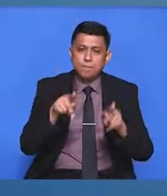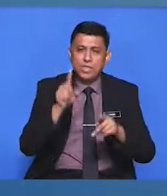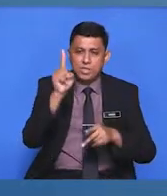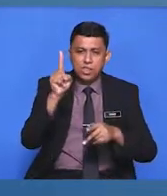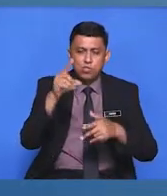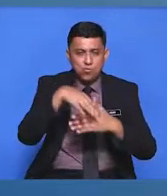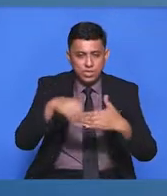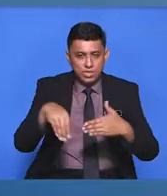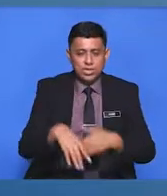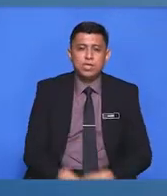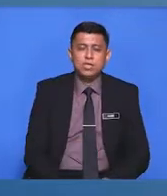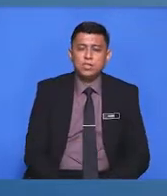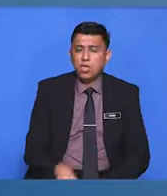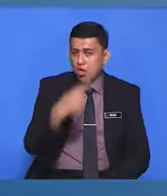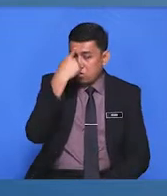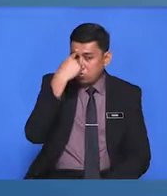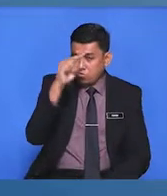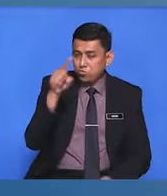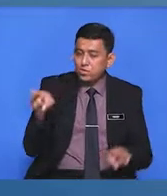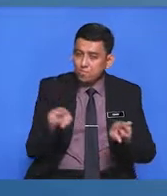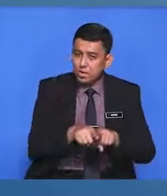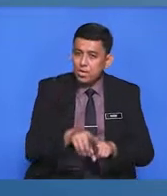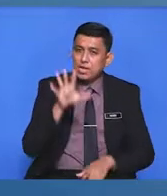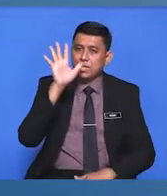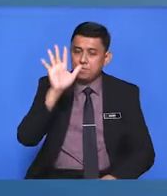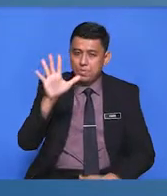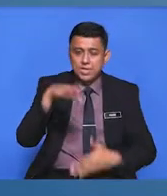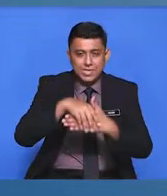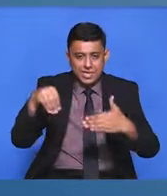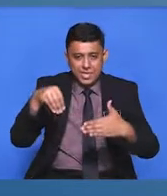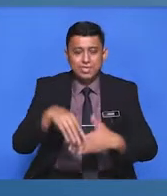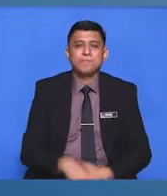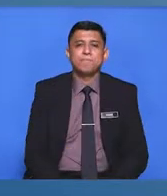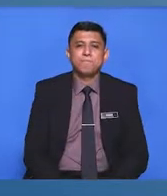RM1 untuk menyamakan dengan nilai RM5.